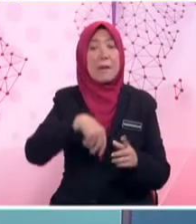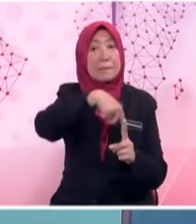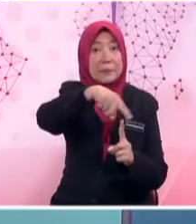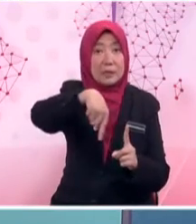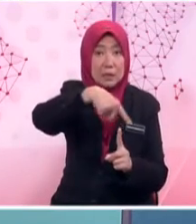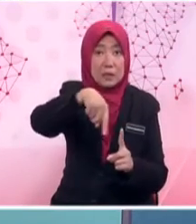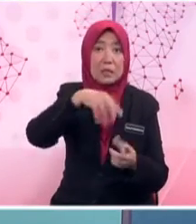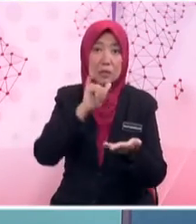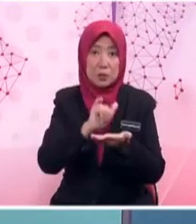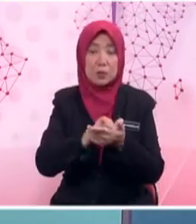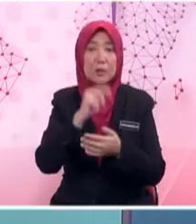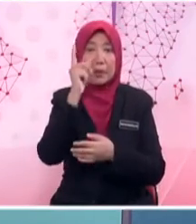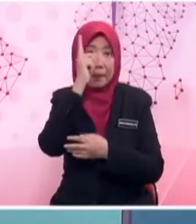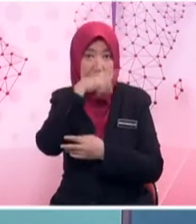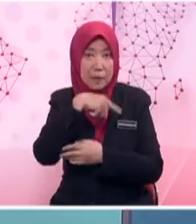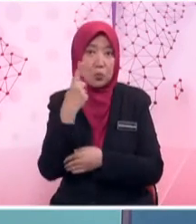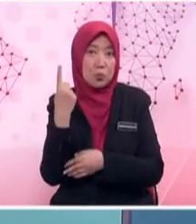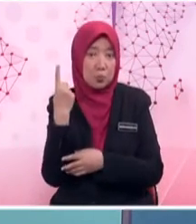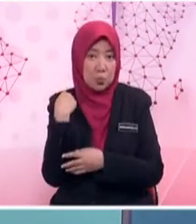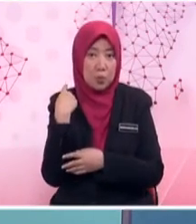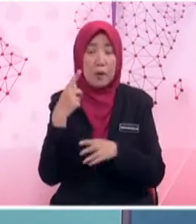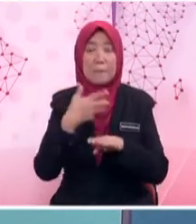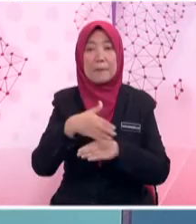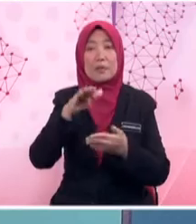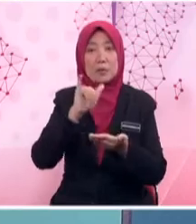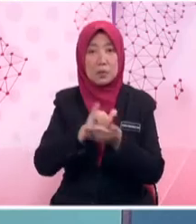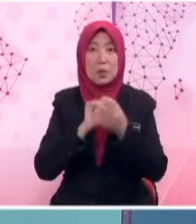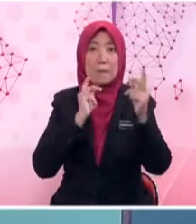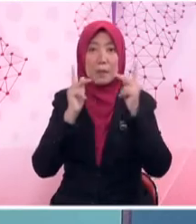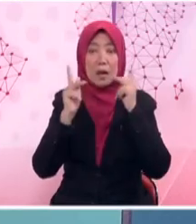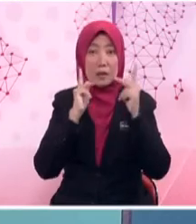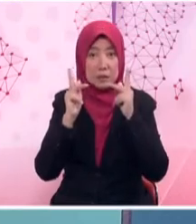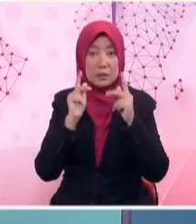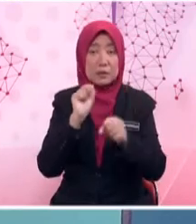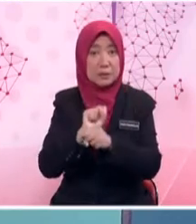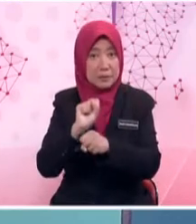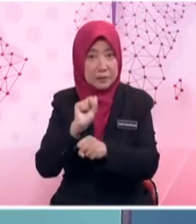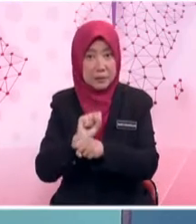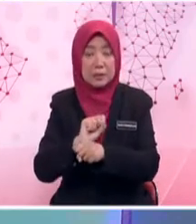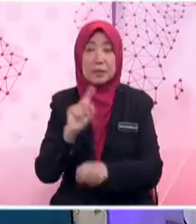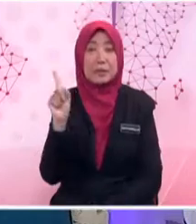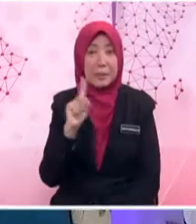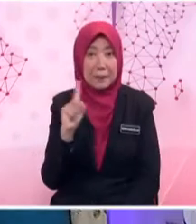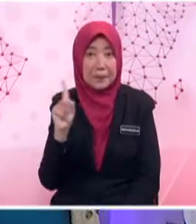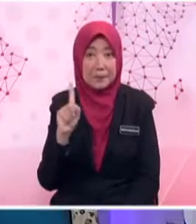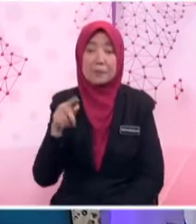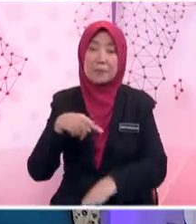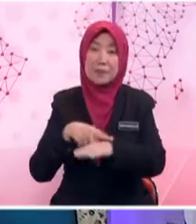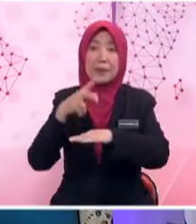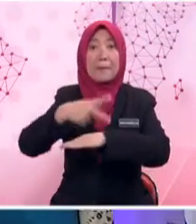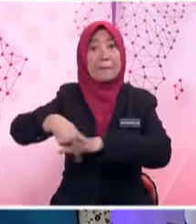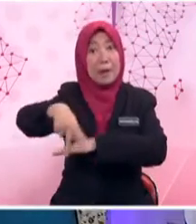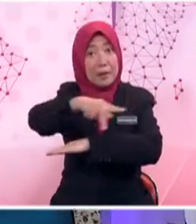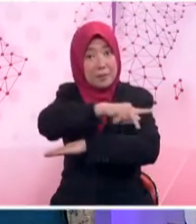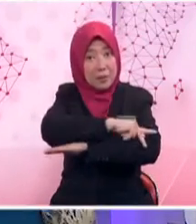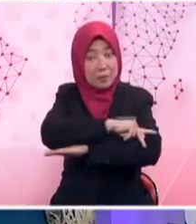bermain ini kata kerja iaitu apa yang dia buat? Bermain layang-layang. Di mana? Di padang. Maksudnya kata